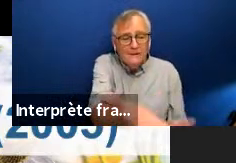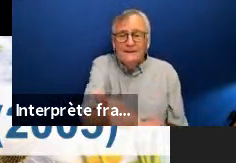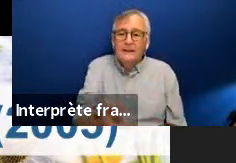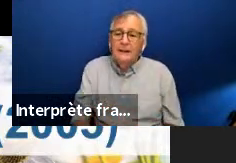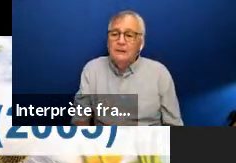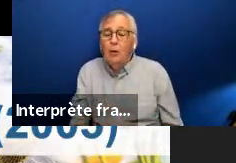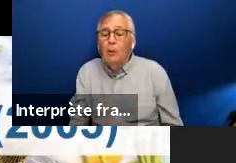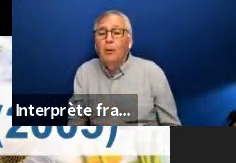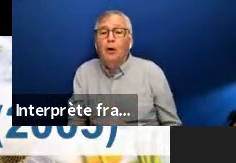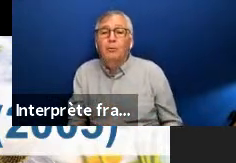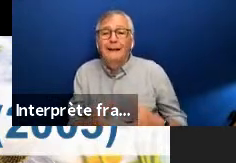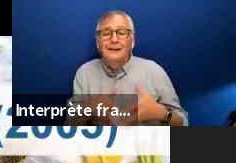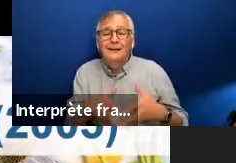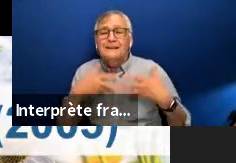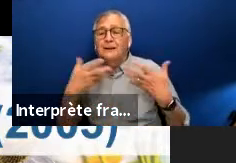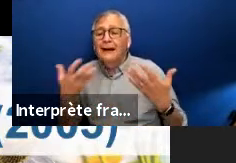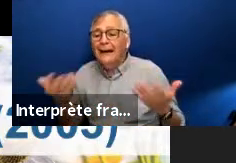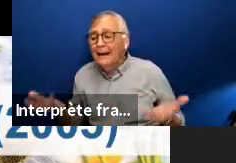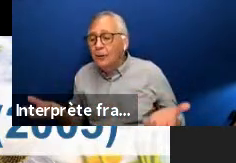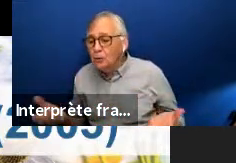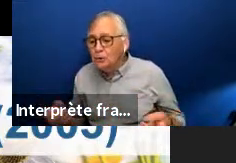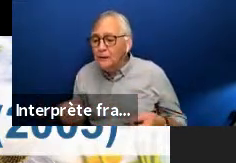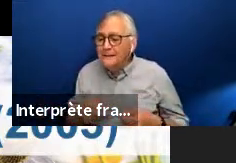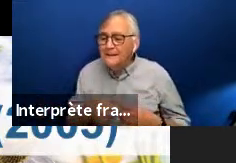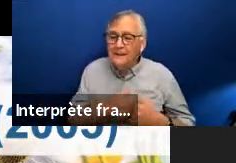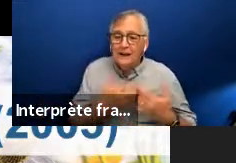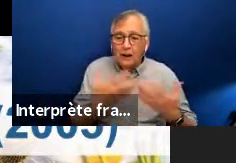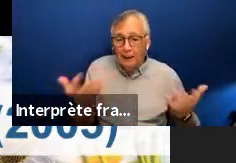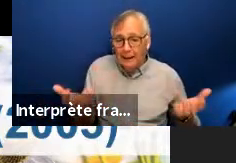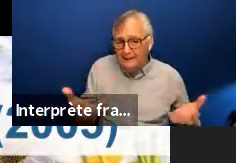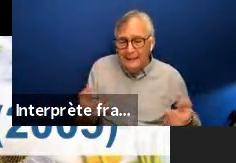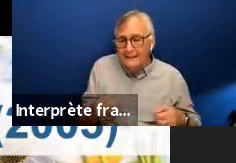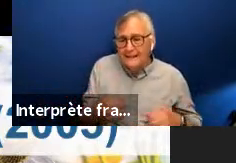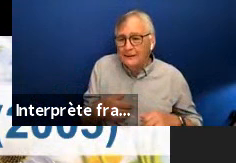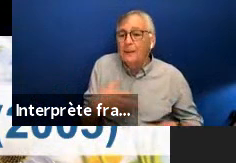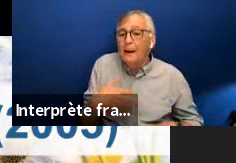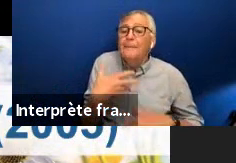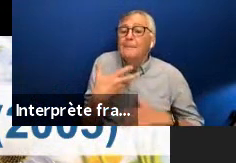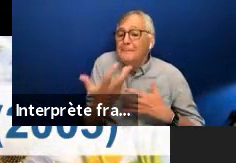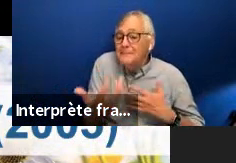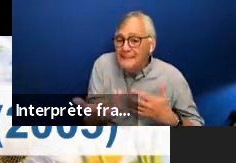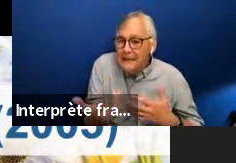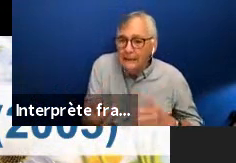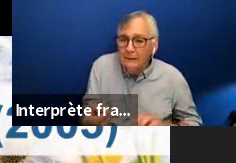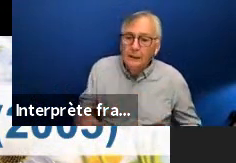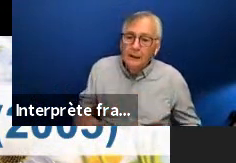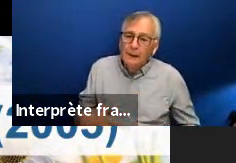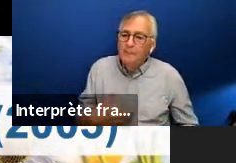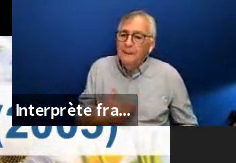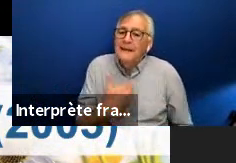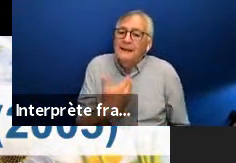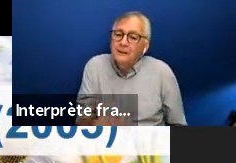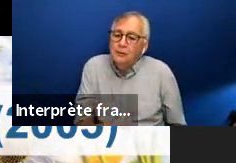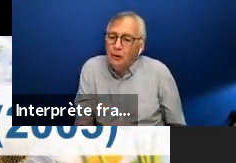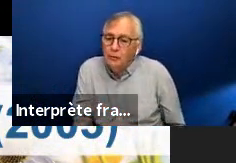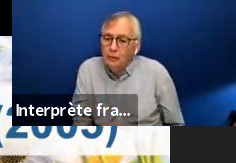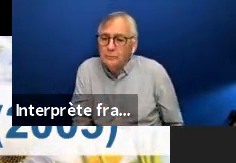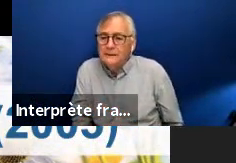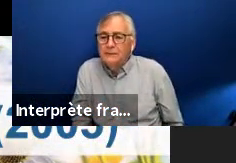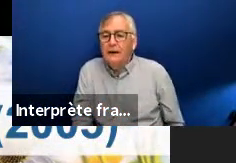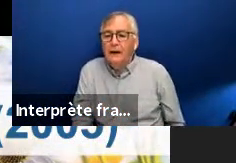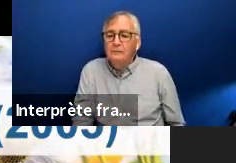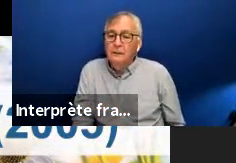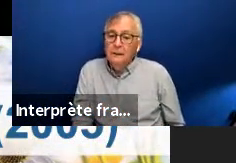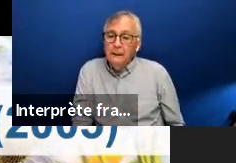un autre dictionnaire. C'est un peu comme les dictionnaires Larousse, les dictionnaires Robert. C'est exactement les mêmes signes, mais présentés sur une